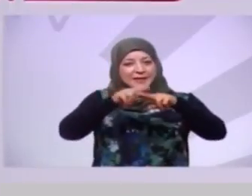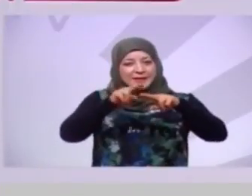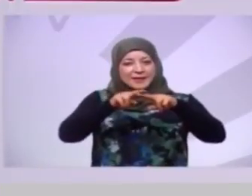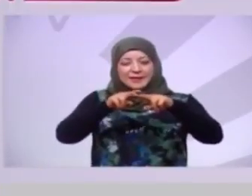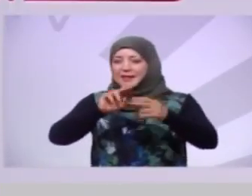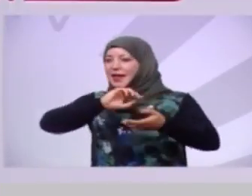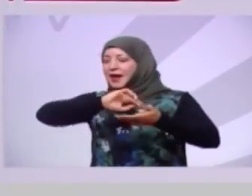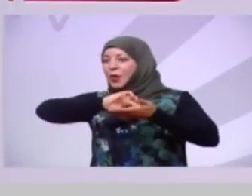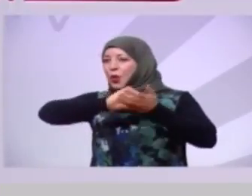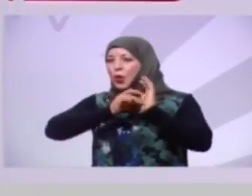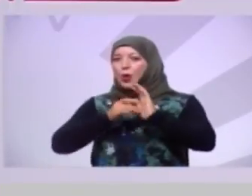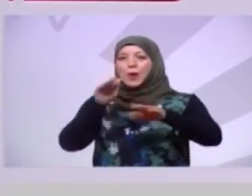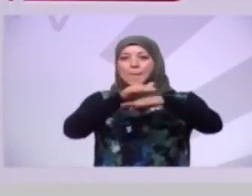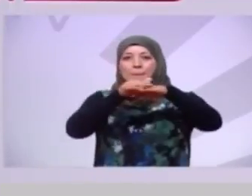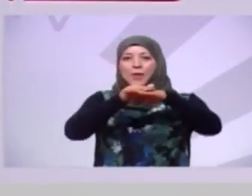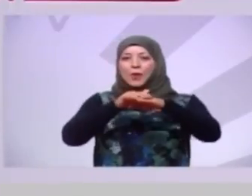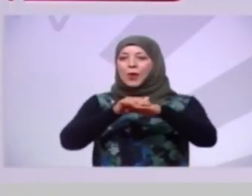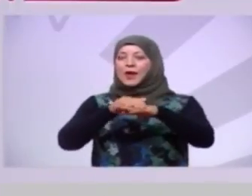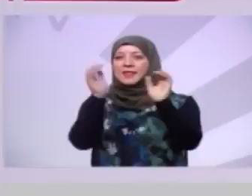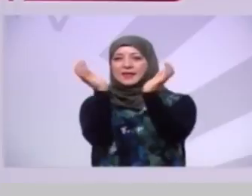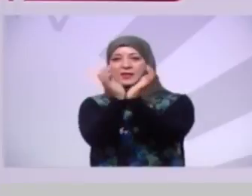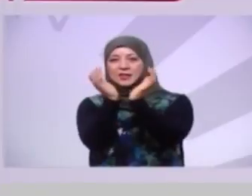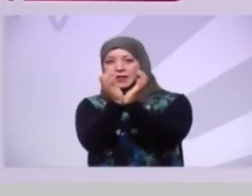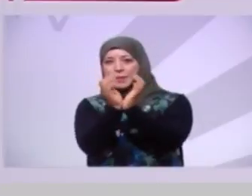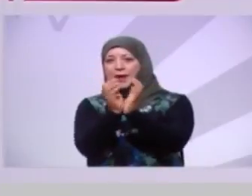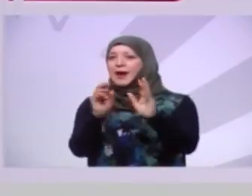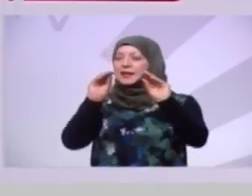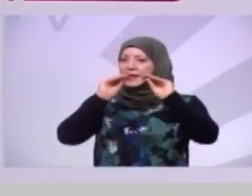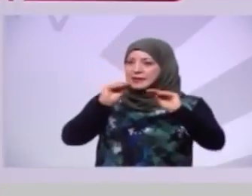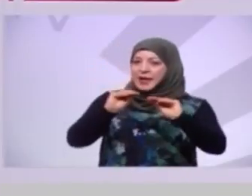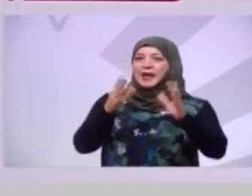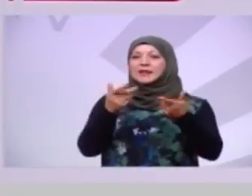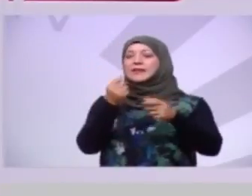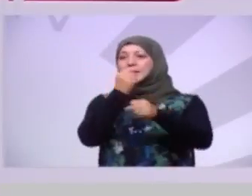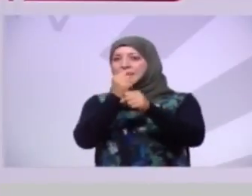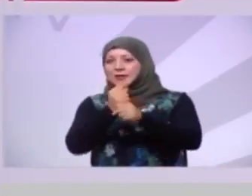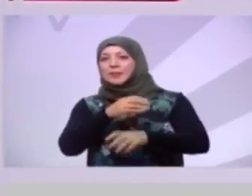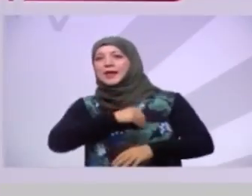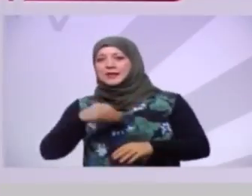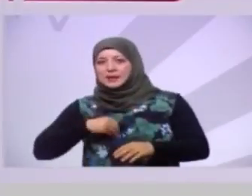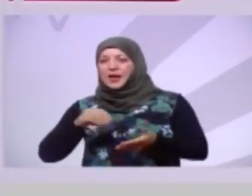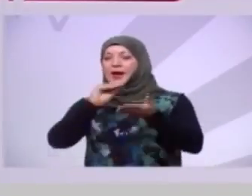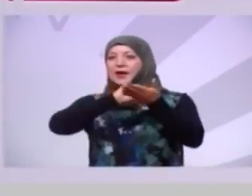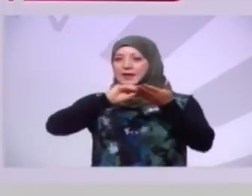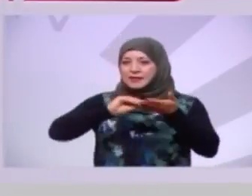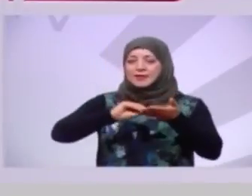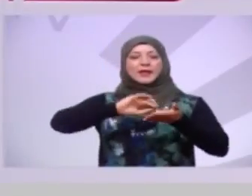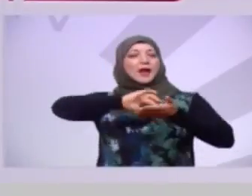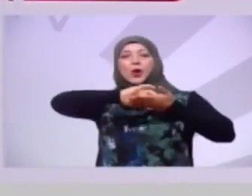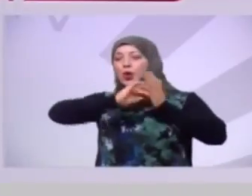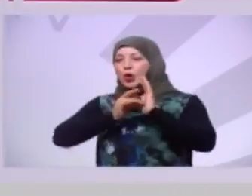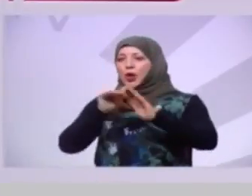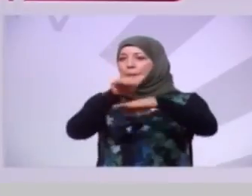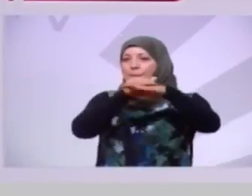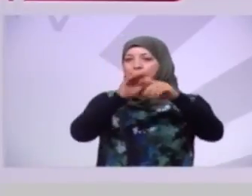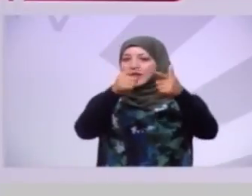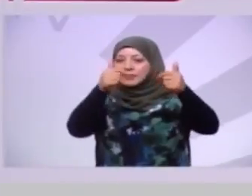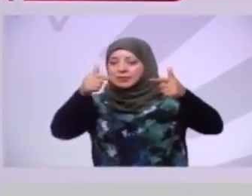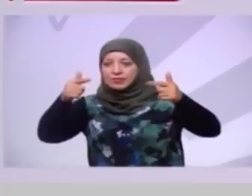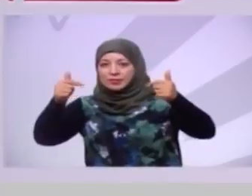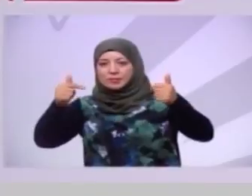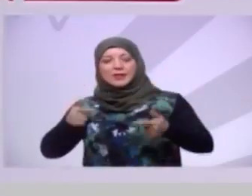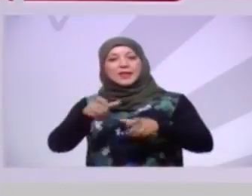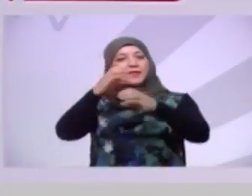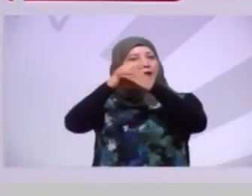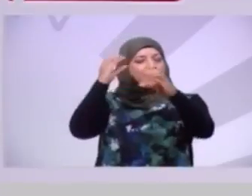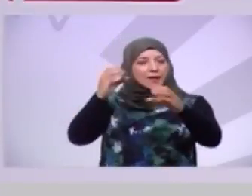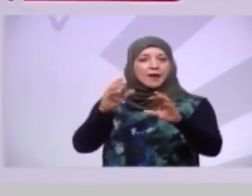نعرف وضعيه المرفق العام وضعيه المواطن في حلقه بالاداره والمرفق العام في الصحه في التعليم في التربيه في النقل